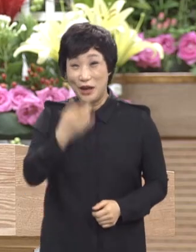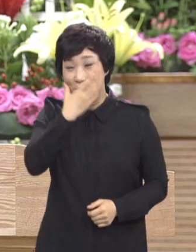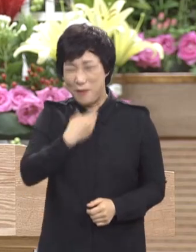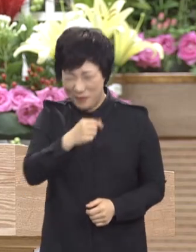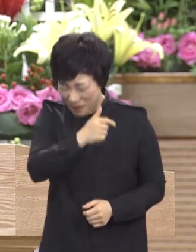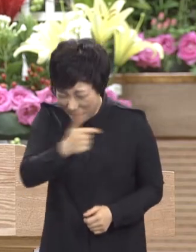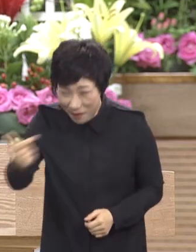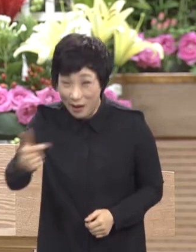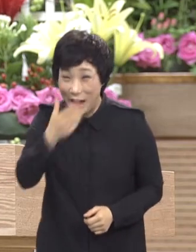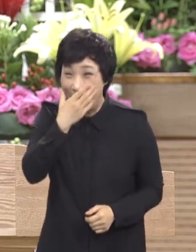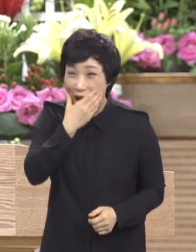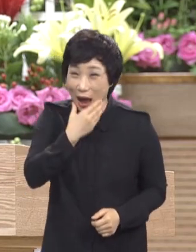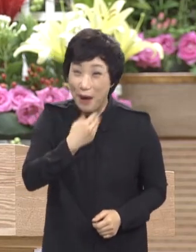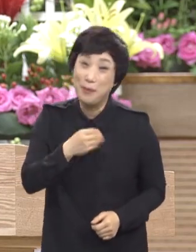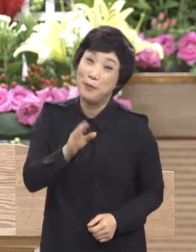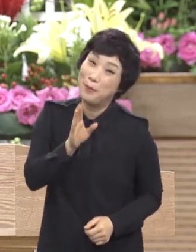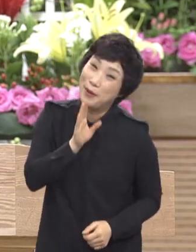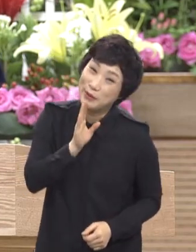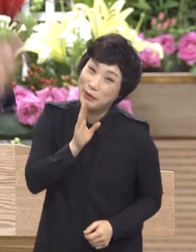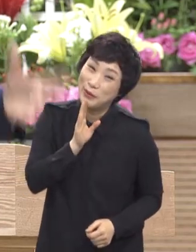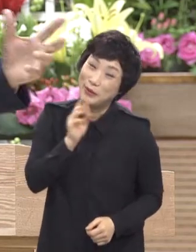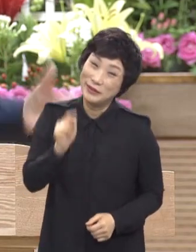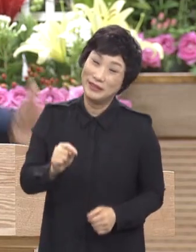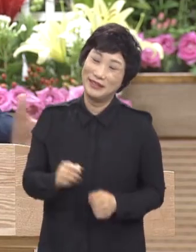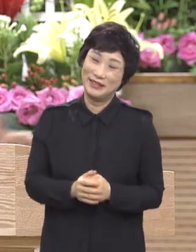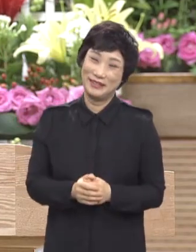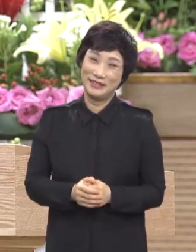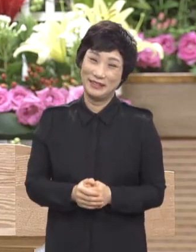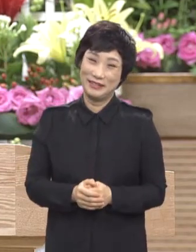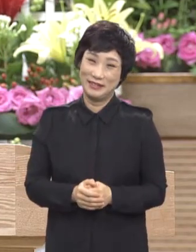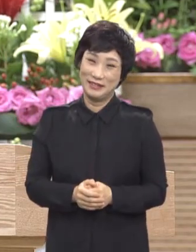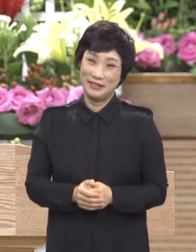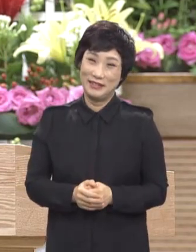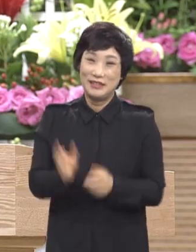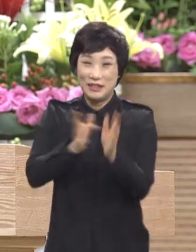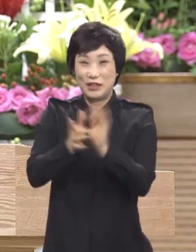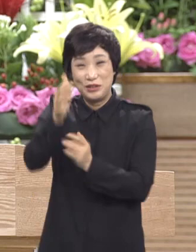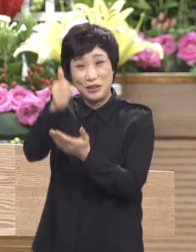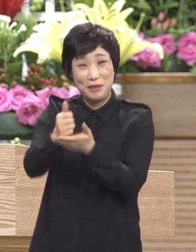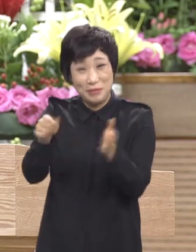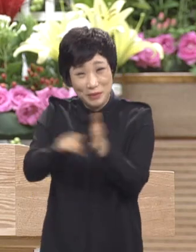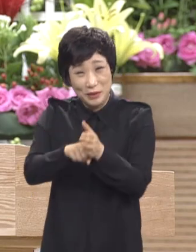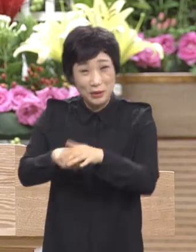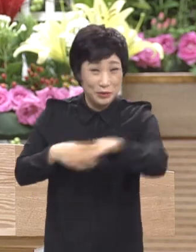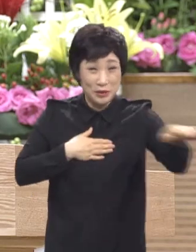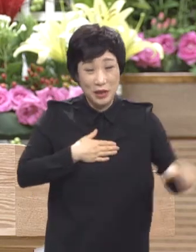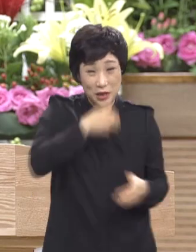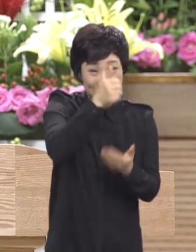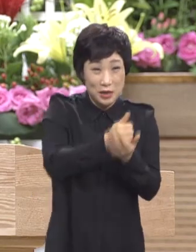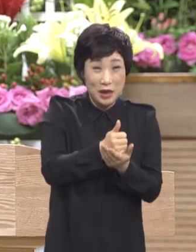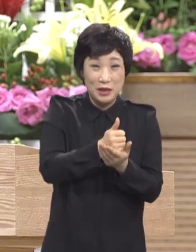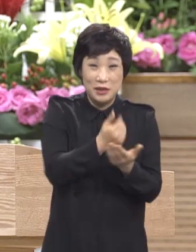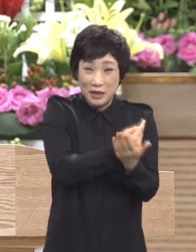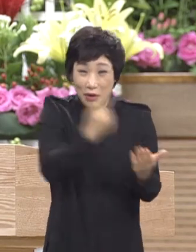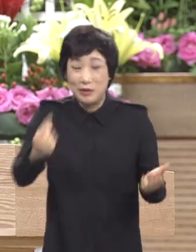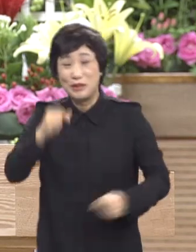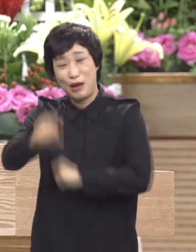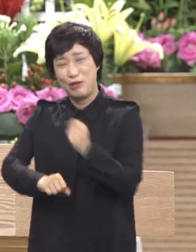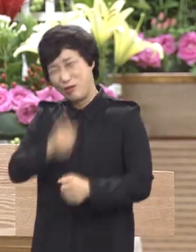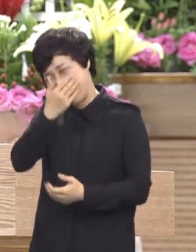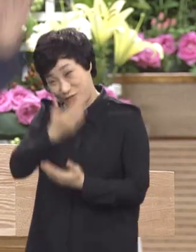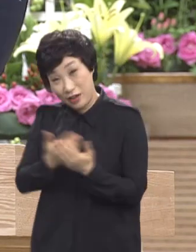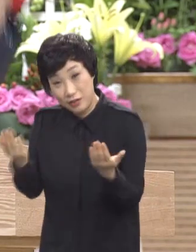축복이고 행복이고 이런 위대한 예수 믿고 죄에서 자유한 이 엄청난